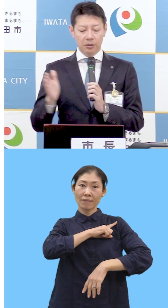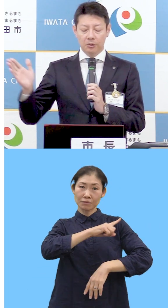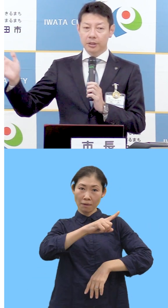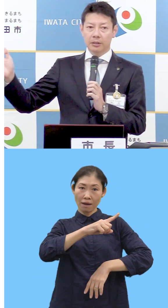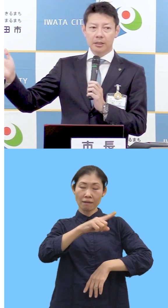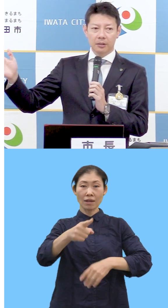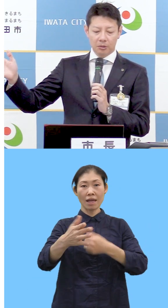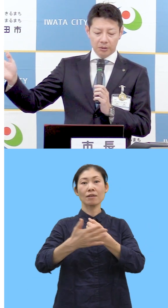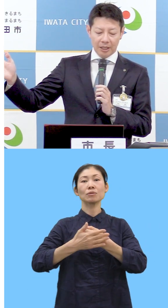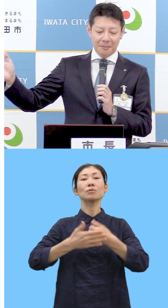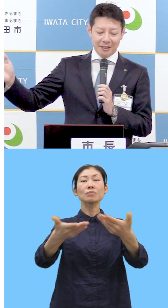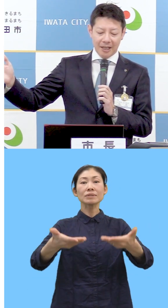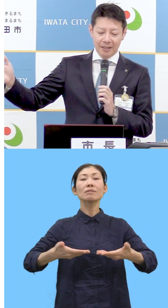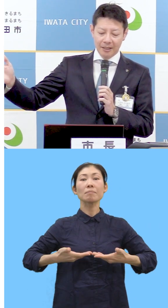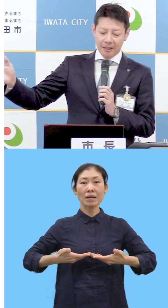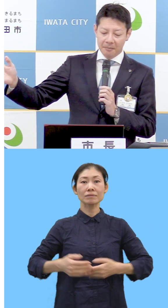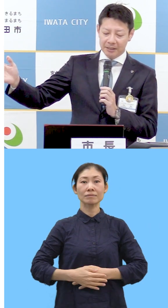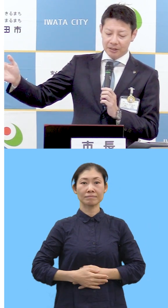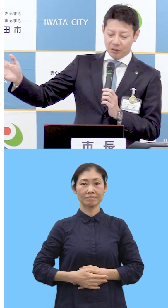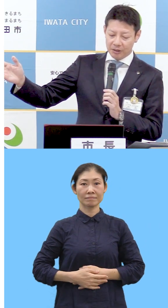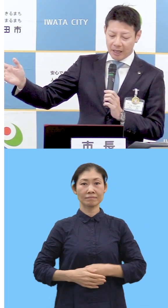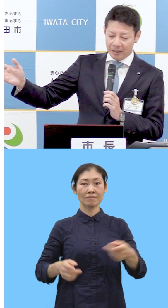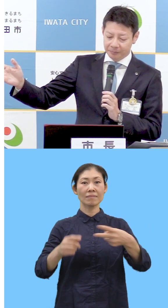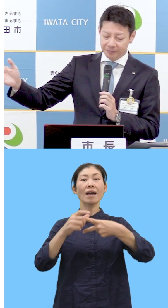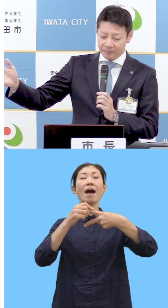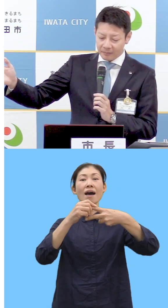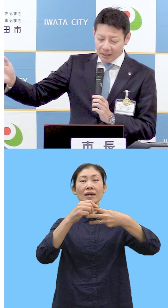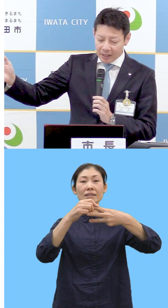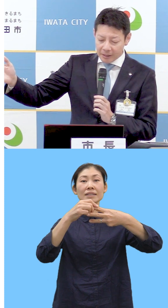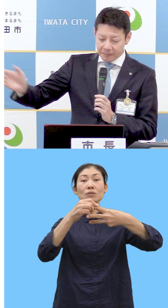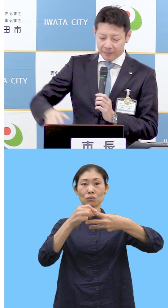で協力をしてくださることになりました。まず1つが、